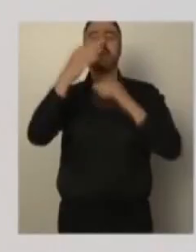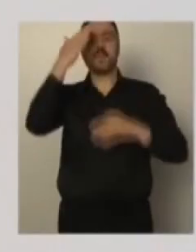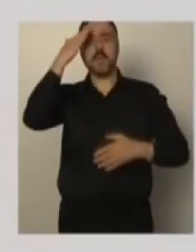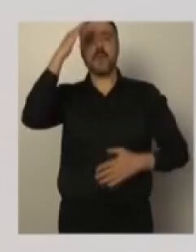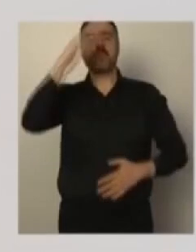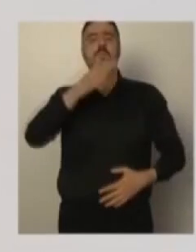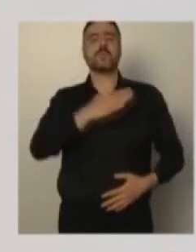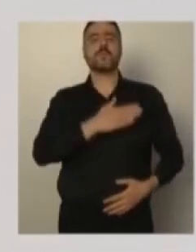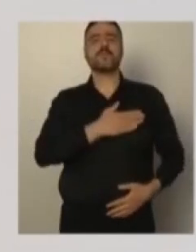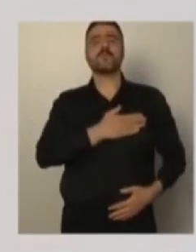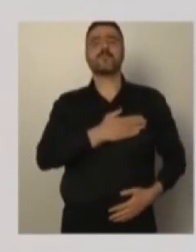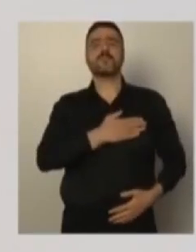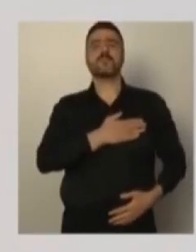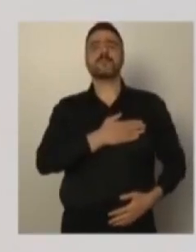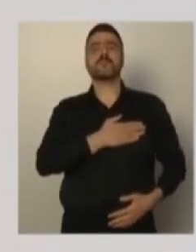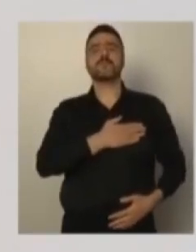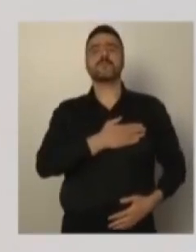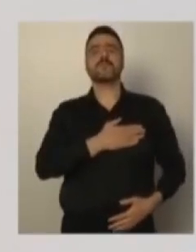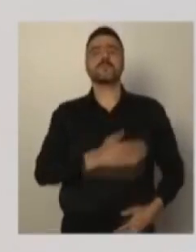ecma'in.